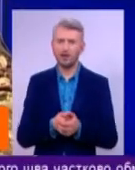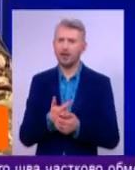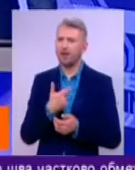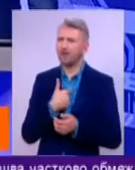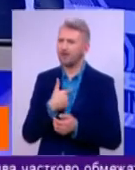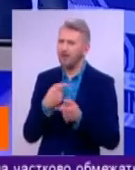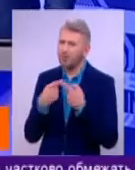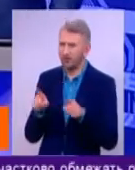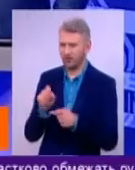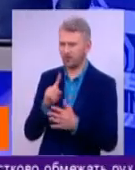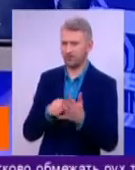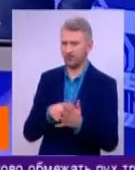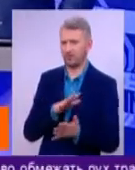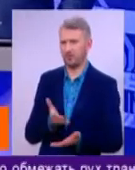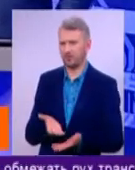Я трішки про інше.